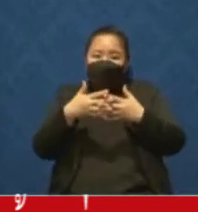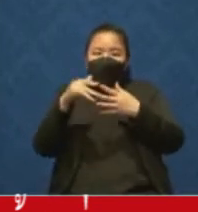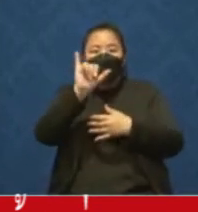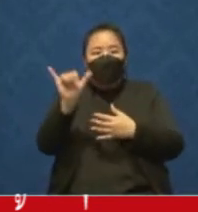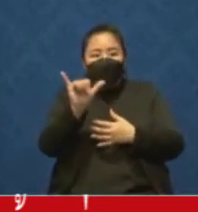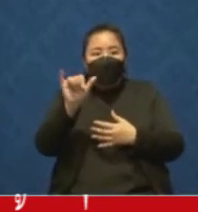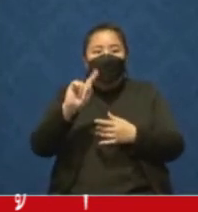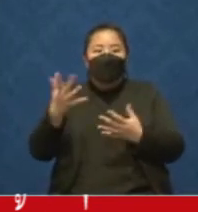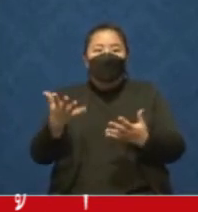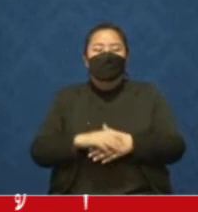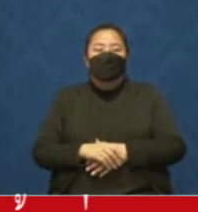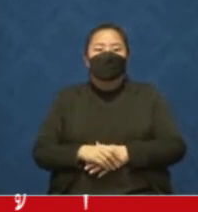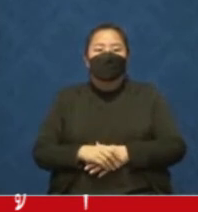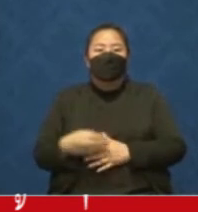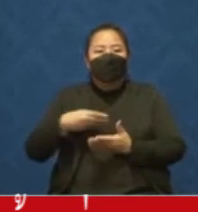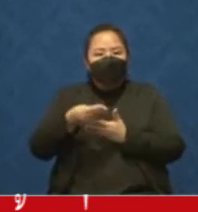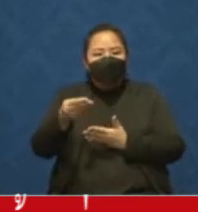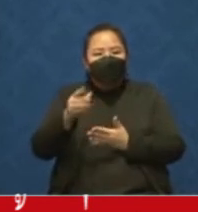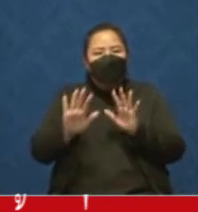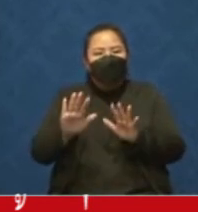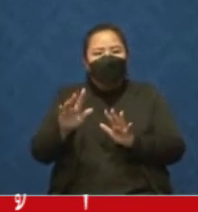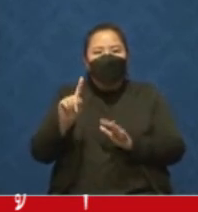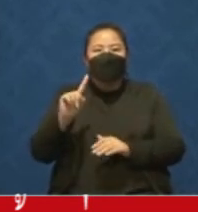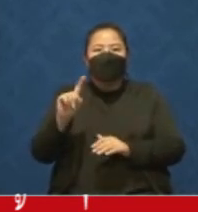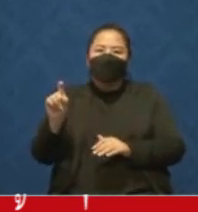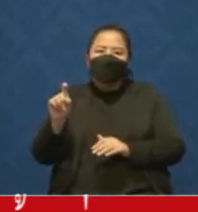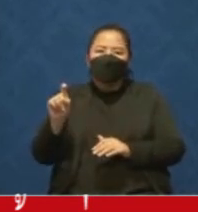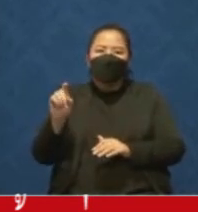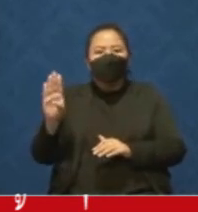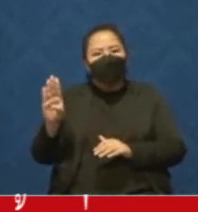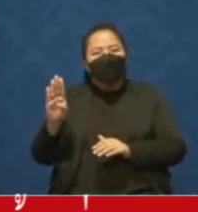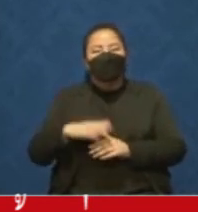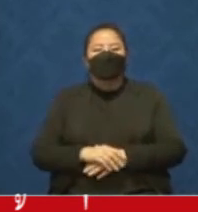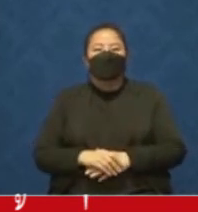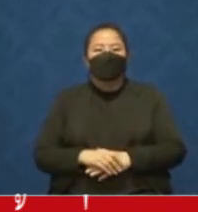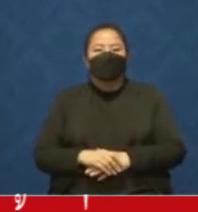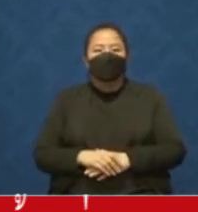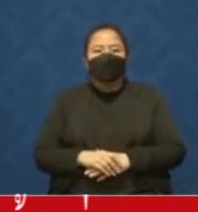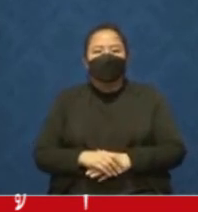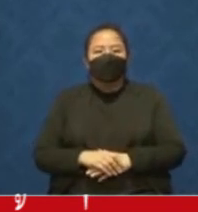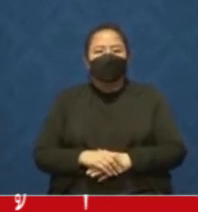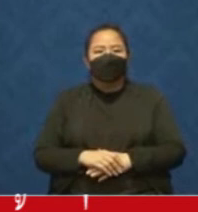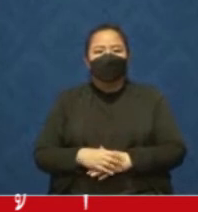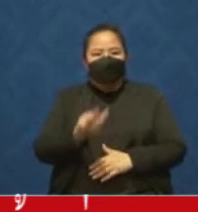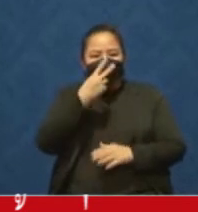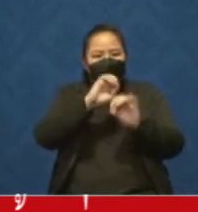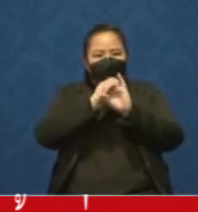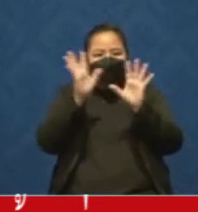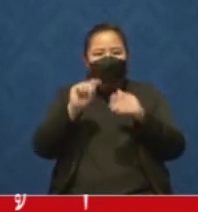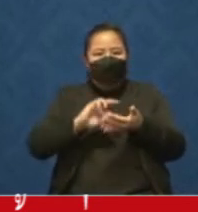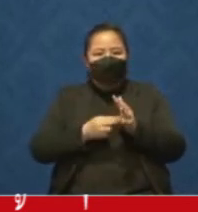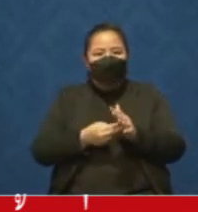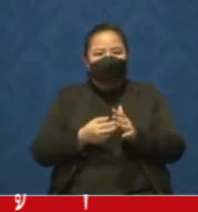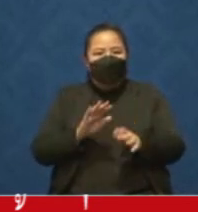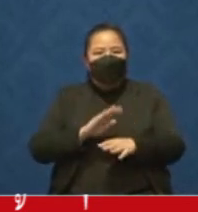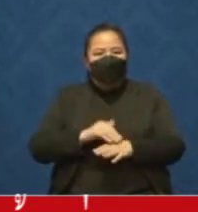ยุโรป บราซิลซื้ออยู่ประมาณ 100 บาต่โดสยิงแสดงเหนชดเจนวาฟี